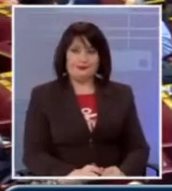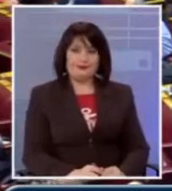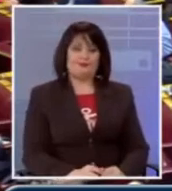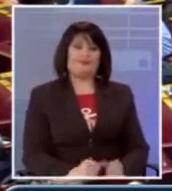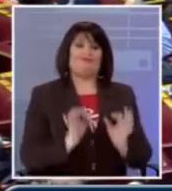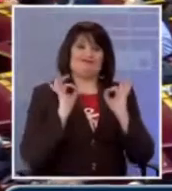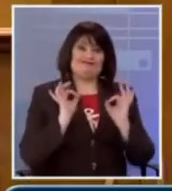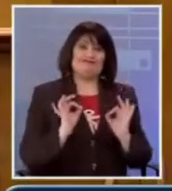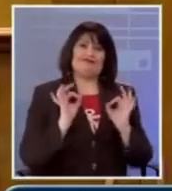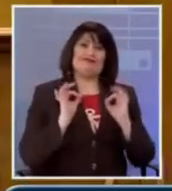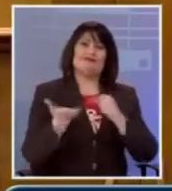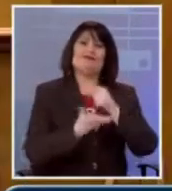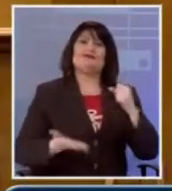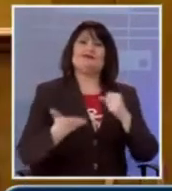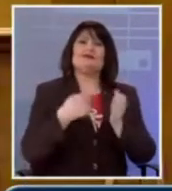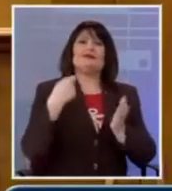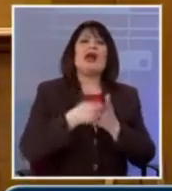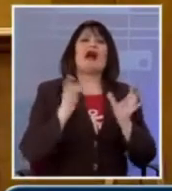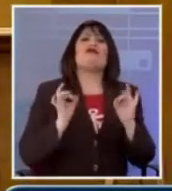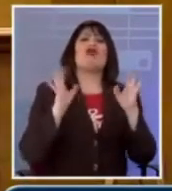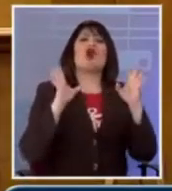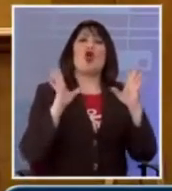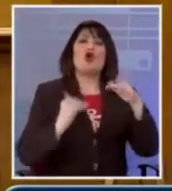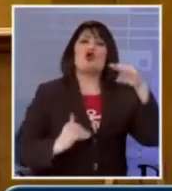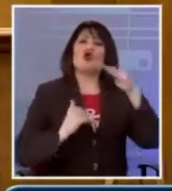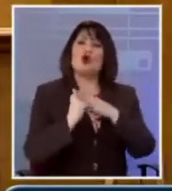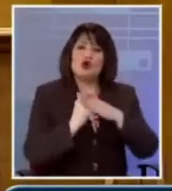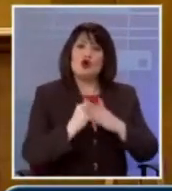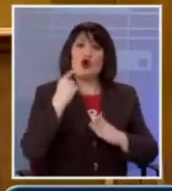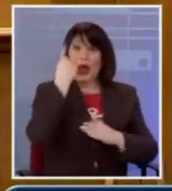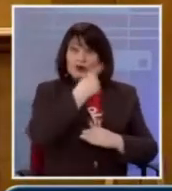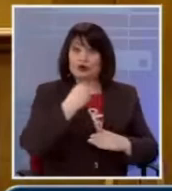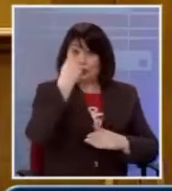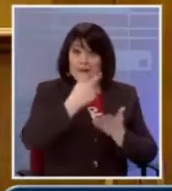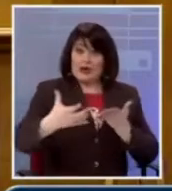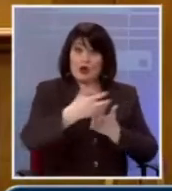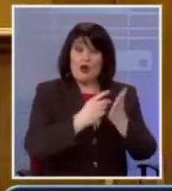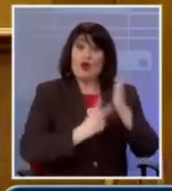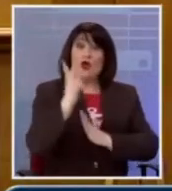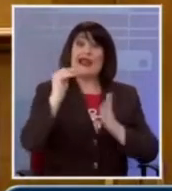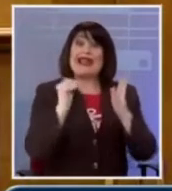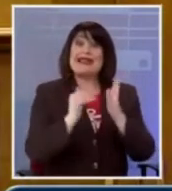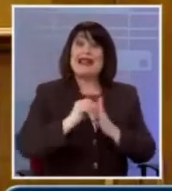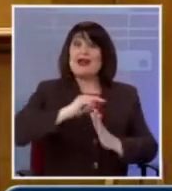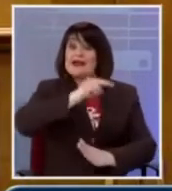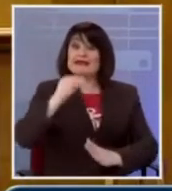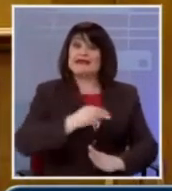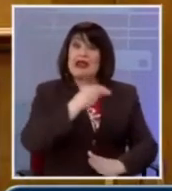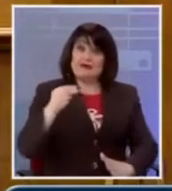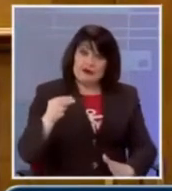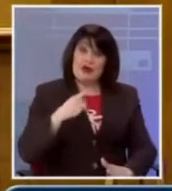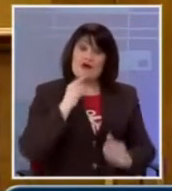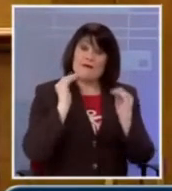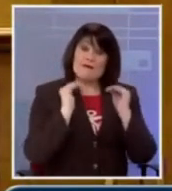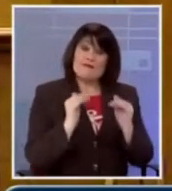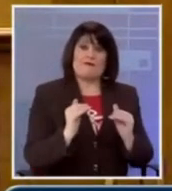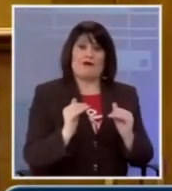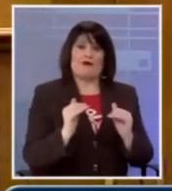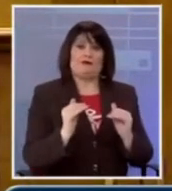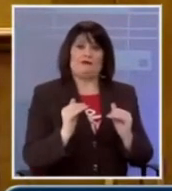Καθορίζουμε και για τους αγρότες αφορολόγητο καθαρό ατομικό εισόδημα 12.000 ευρώ που θα μείνει εκτός